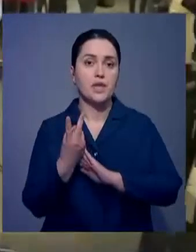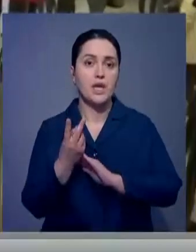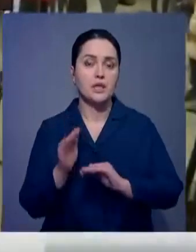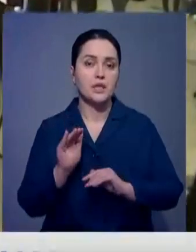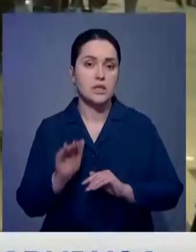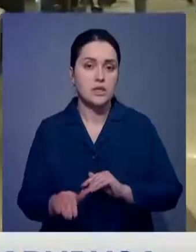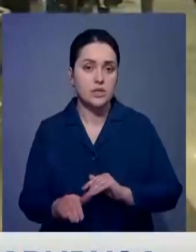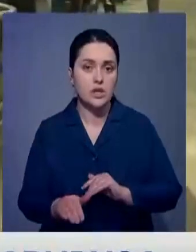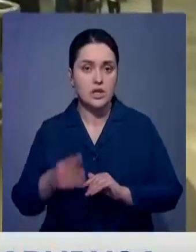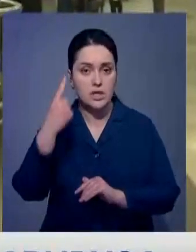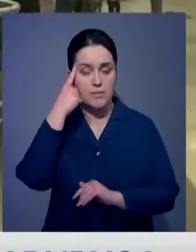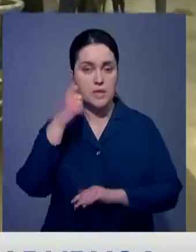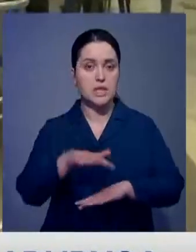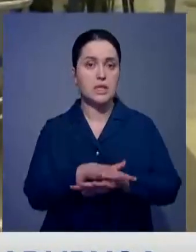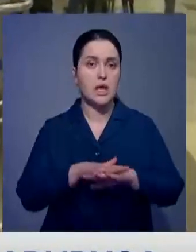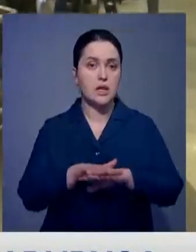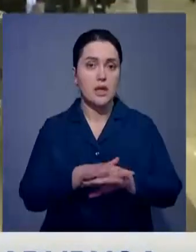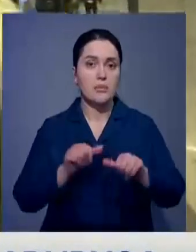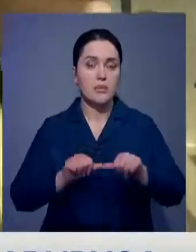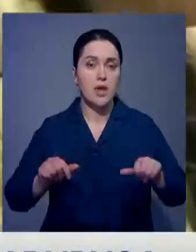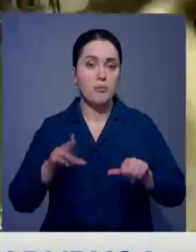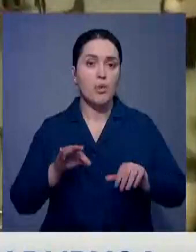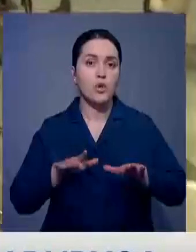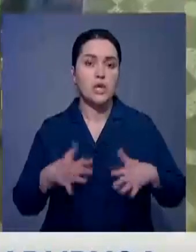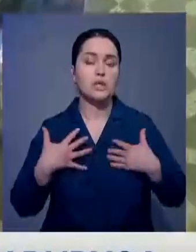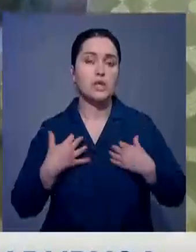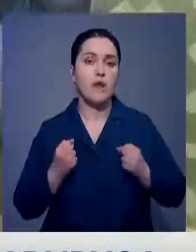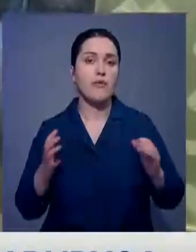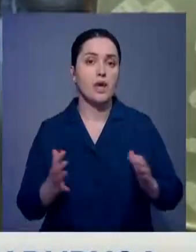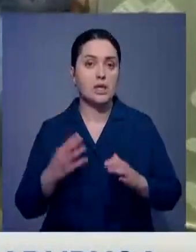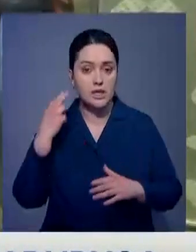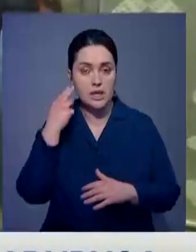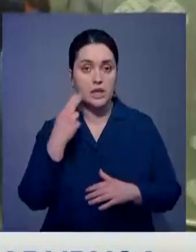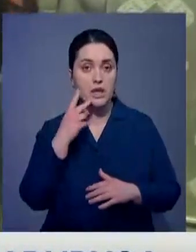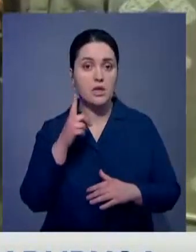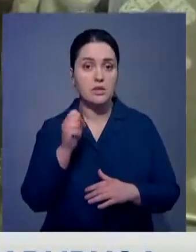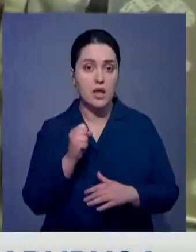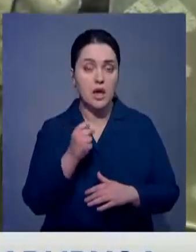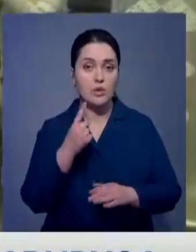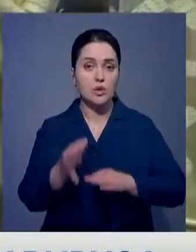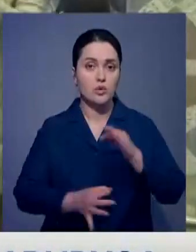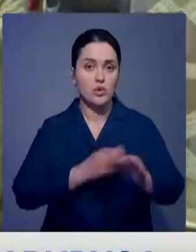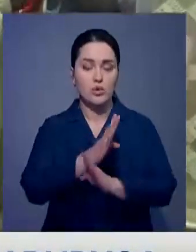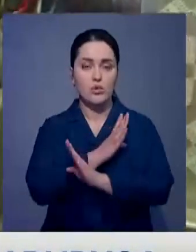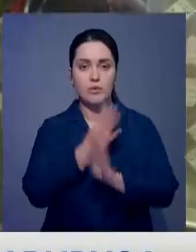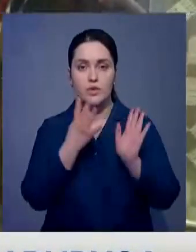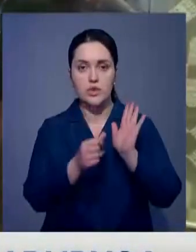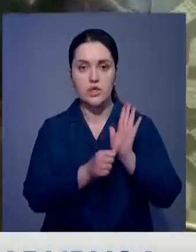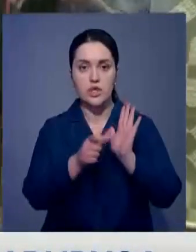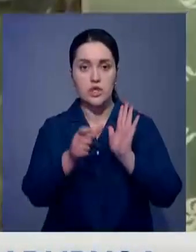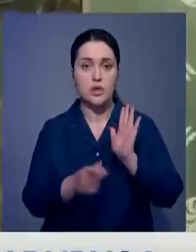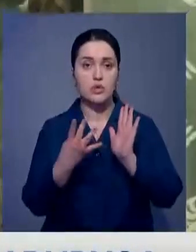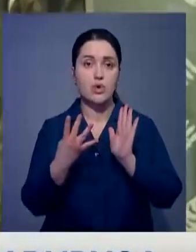порядка 12 тысяч, сообщает Национальный комитет по делам здравоохранения КНР. Только за минувшие сутки умерли 46